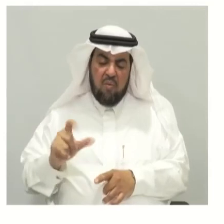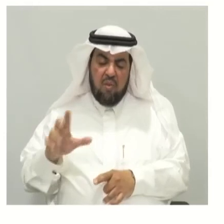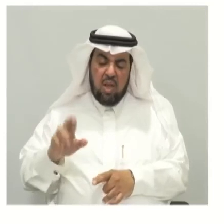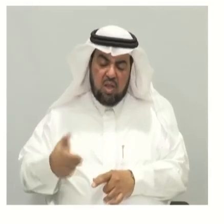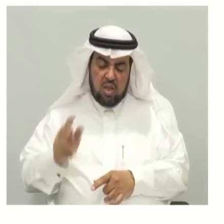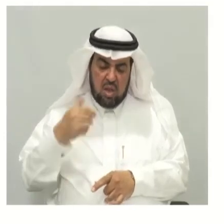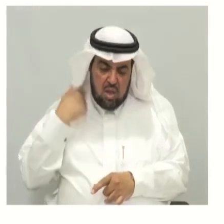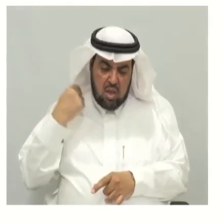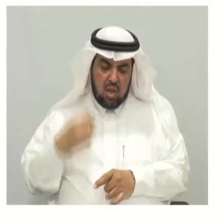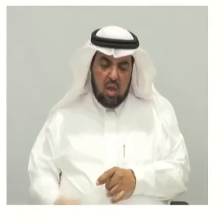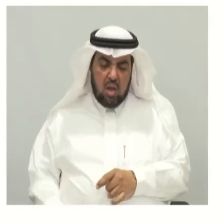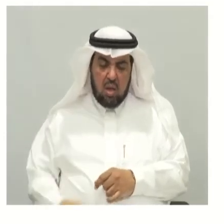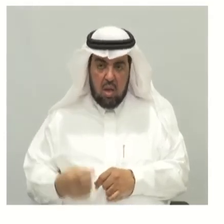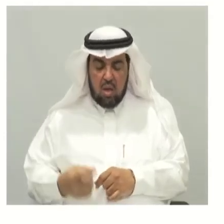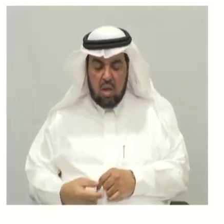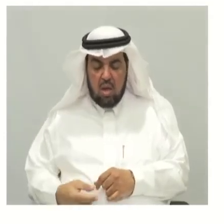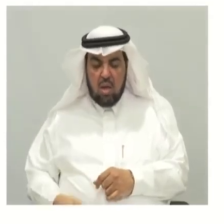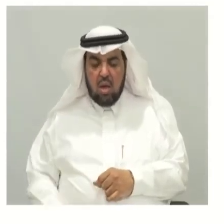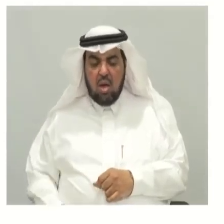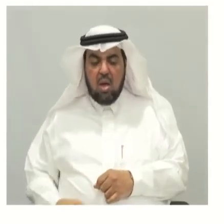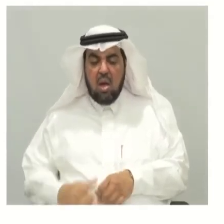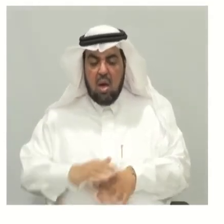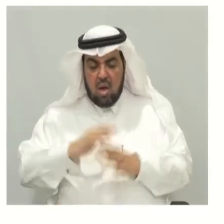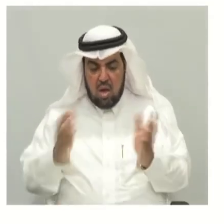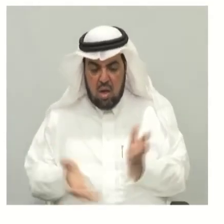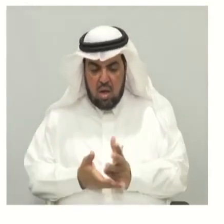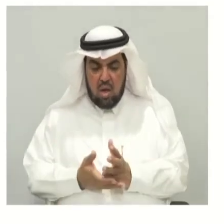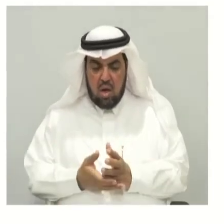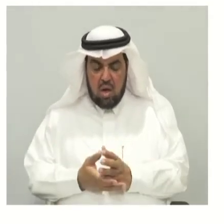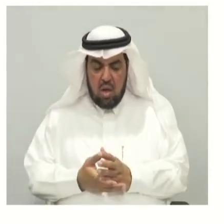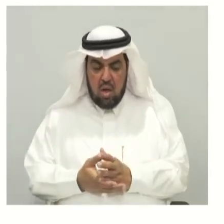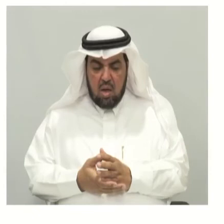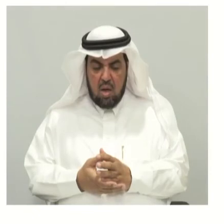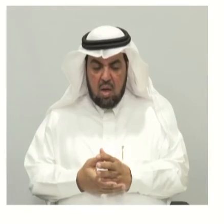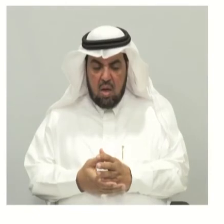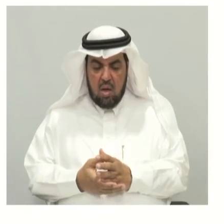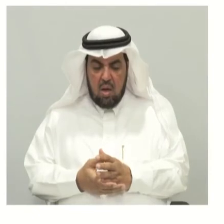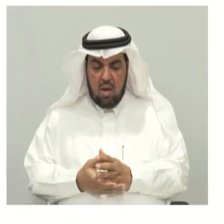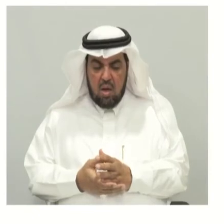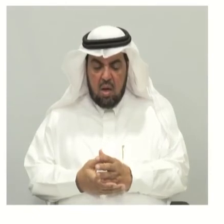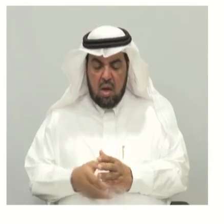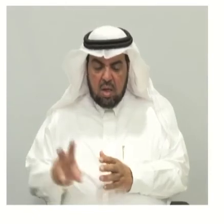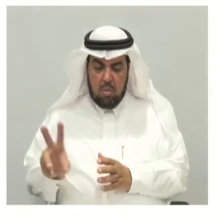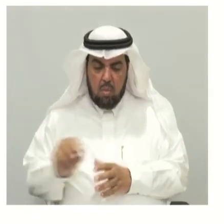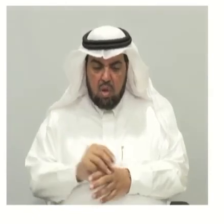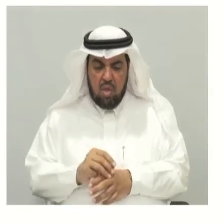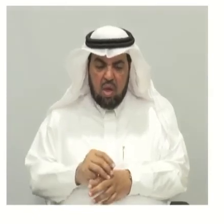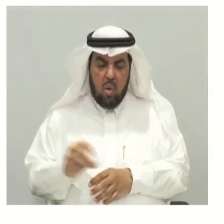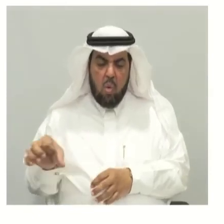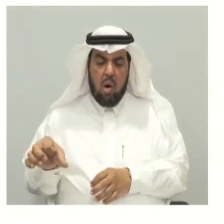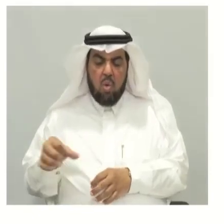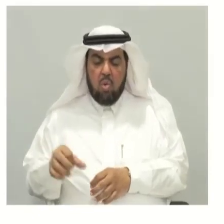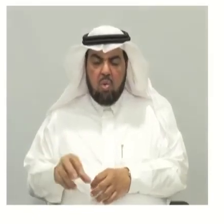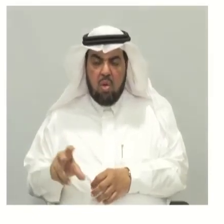ومن 13 إلى ماذا؟ إلى 14. إذن هي عناصر ماذا؟ عناصر ممثلة. أحسنتم.